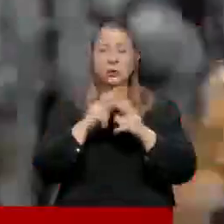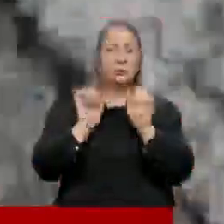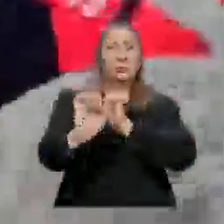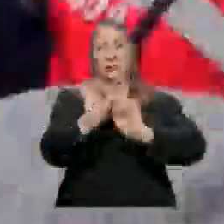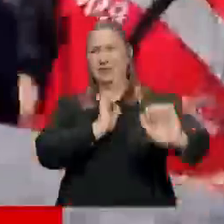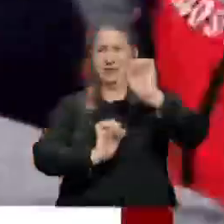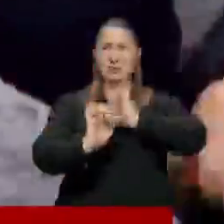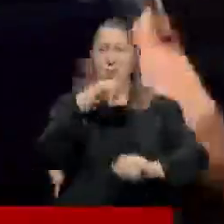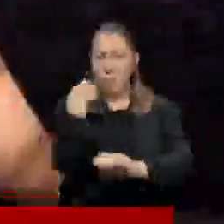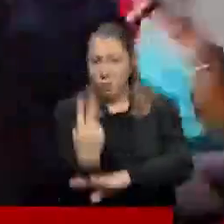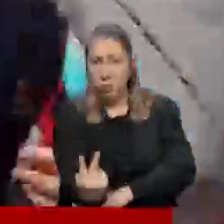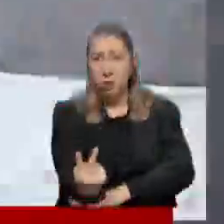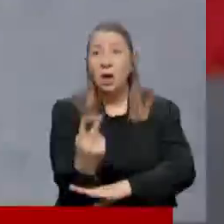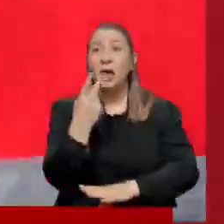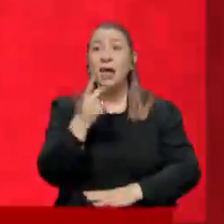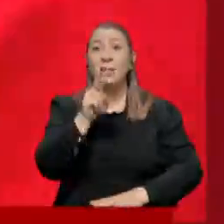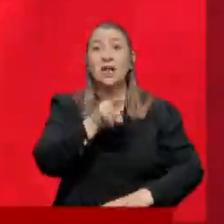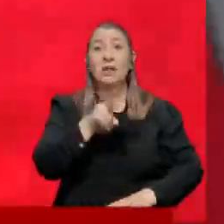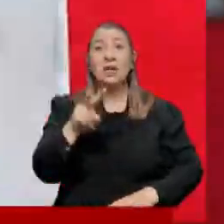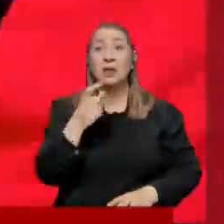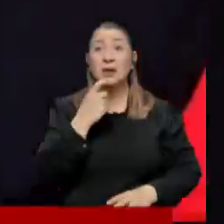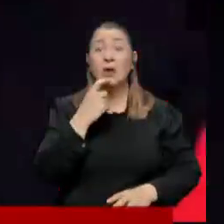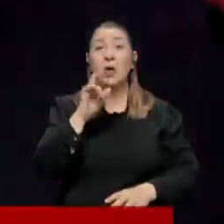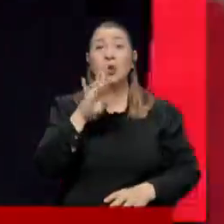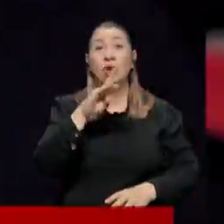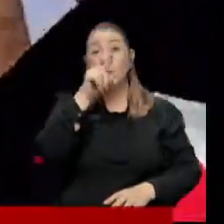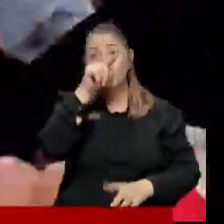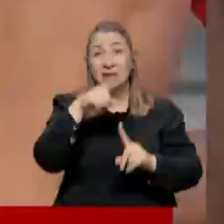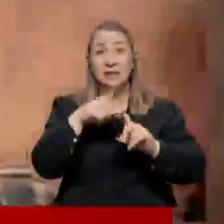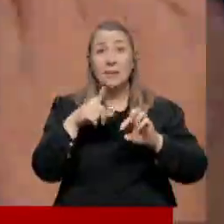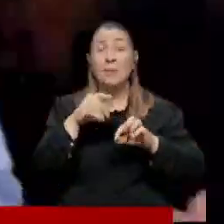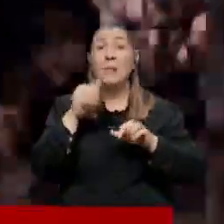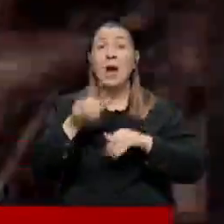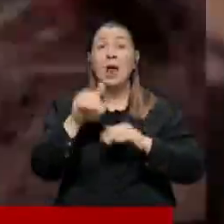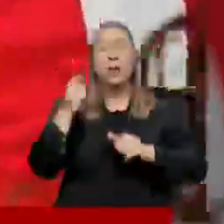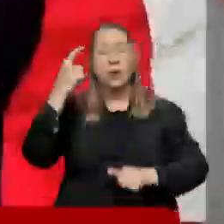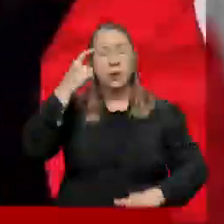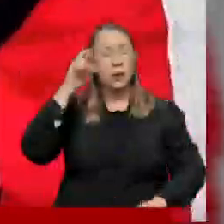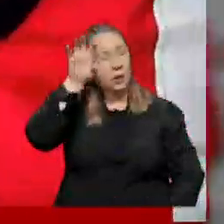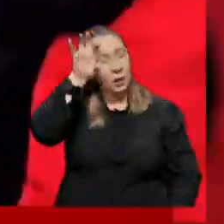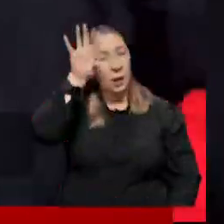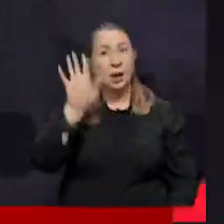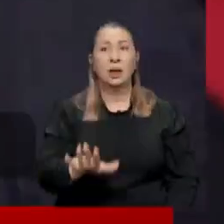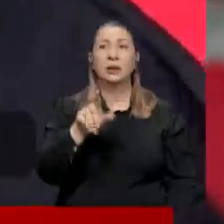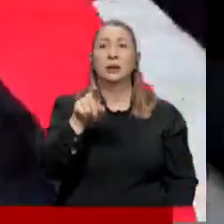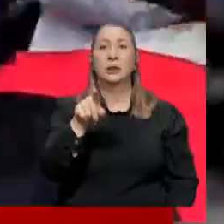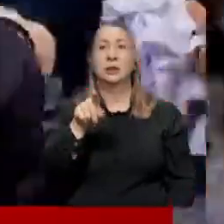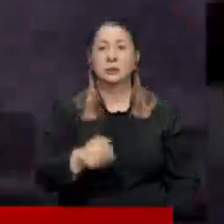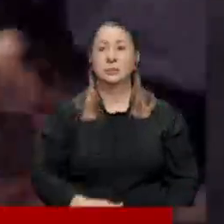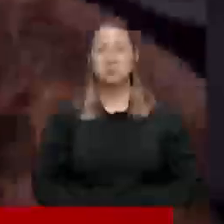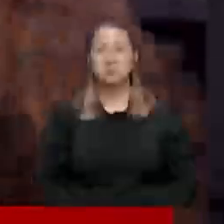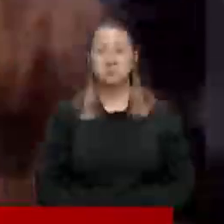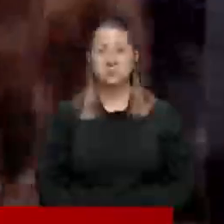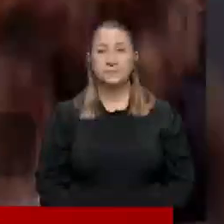yaşanan arbedede yere düştü. 2022 yılının 14 Mart Tıp Bayramı hafızalara bu görüntüyle kazındı.